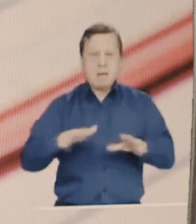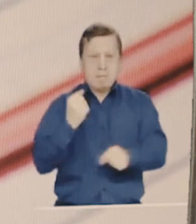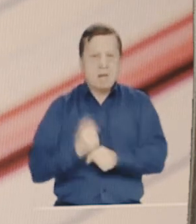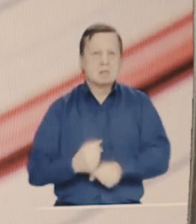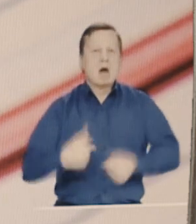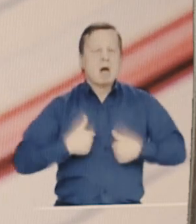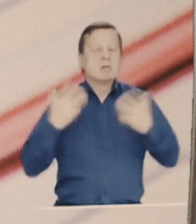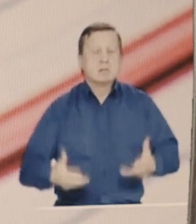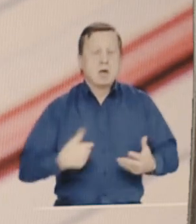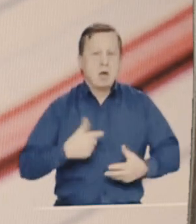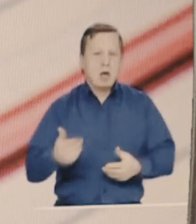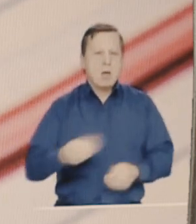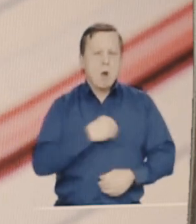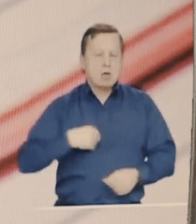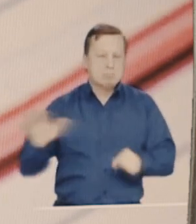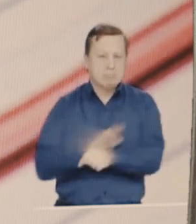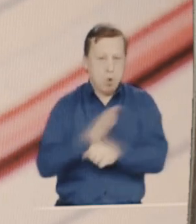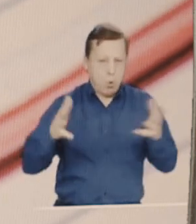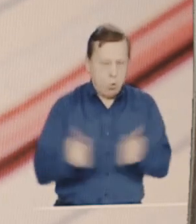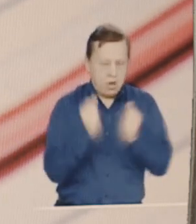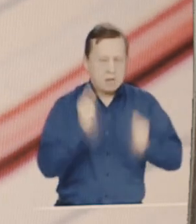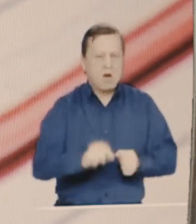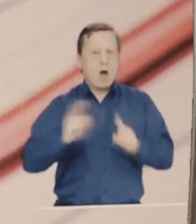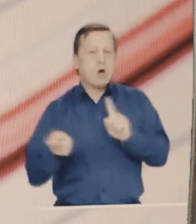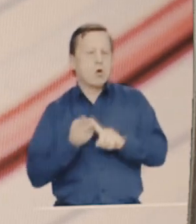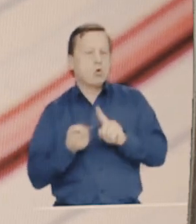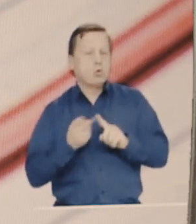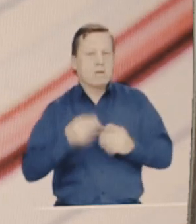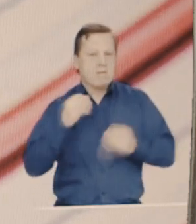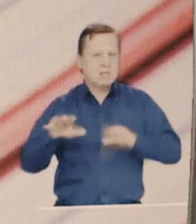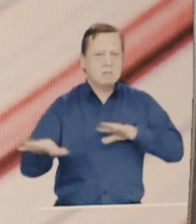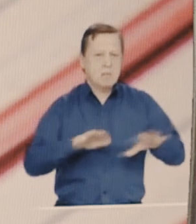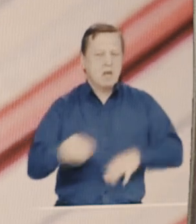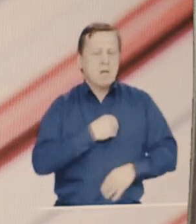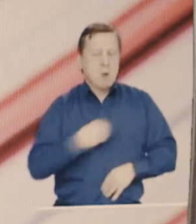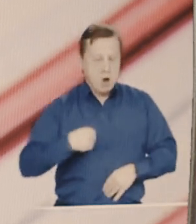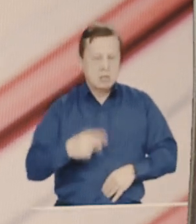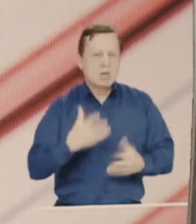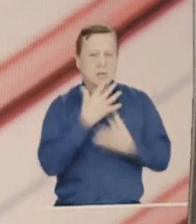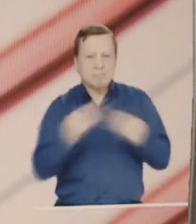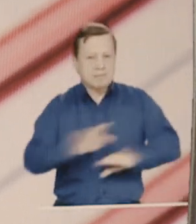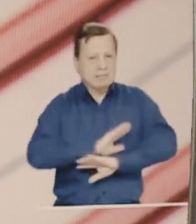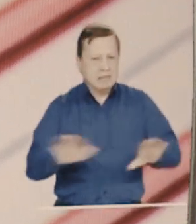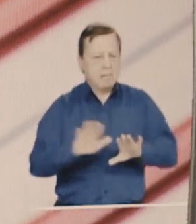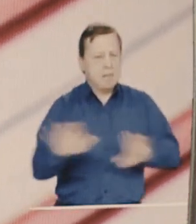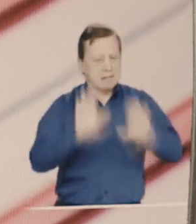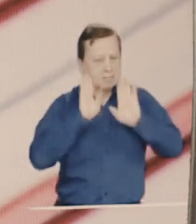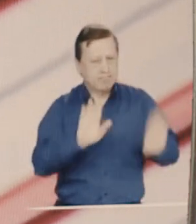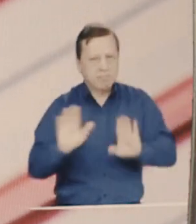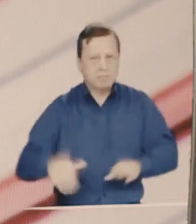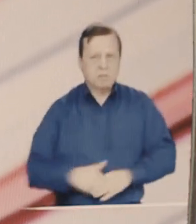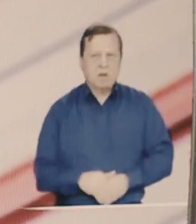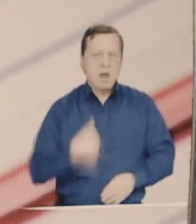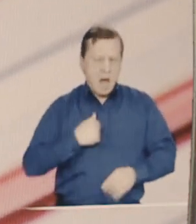po pierwsze uratować polską przedsiębiorczość, a po drugie, aby jak najwięcej miejsc pracy w Polsce nie zniknęło, żeby ludzie mogli się bogacić. Ja